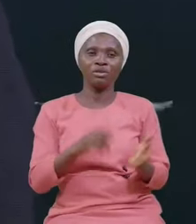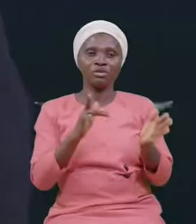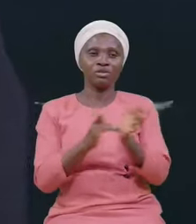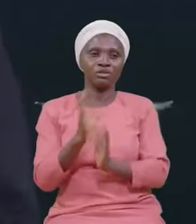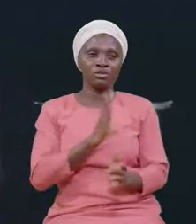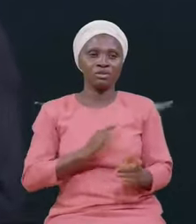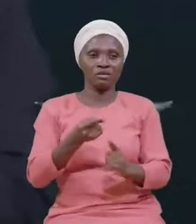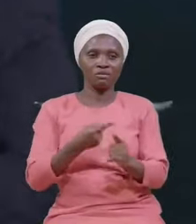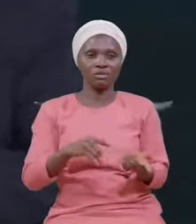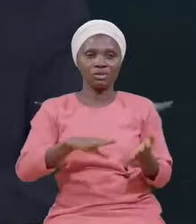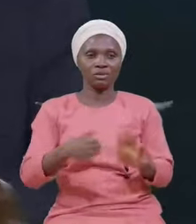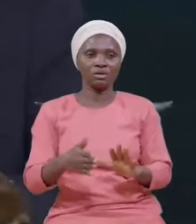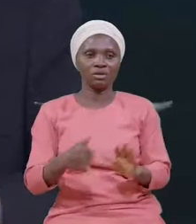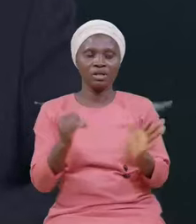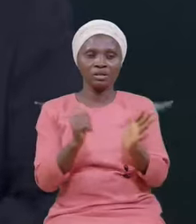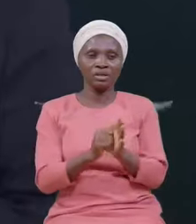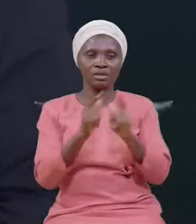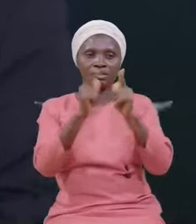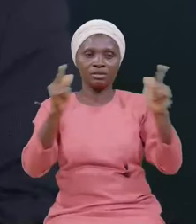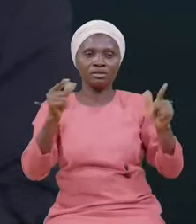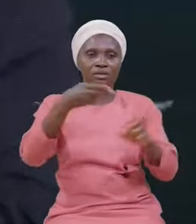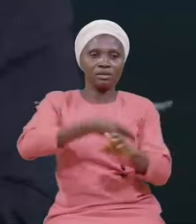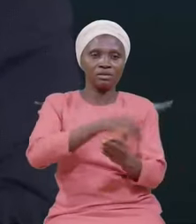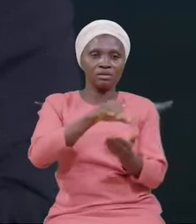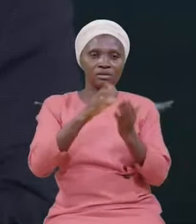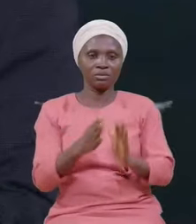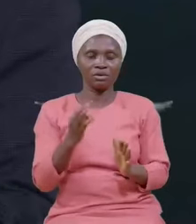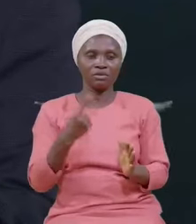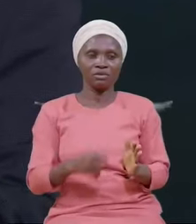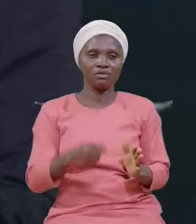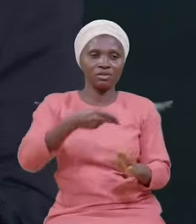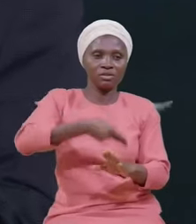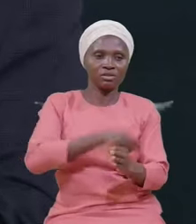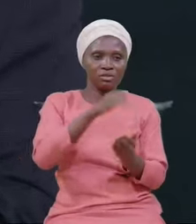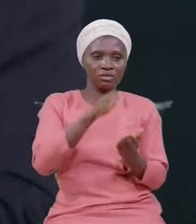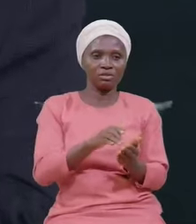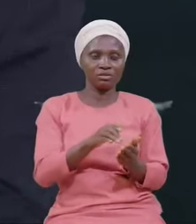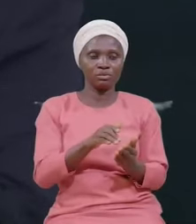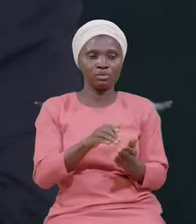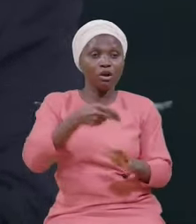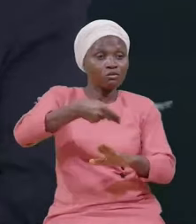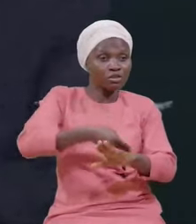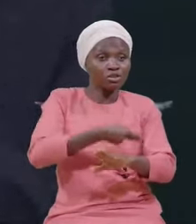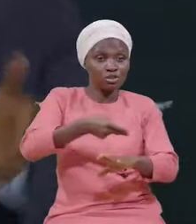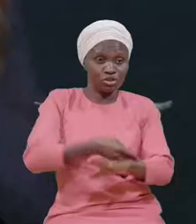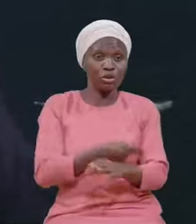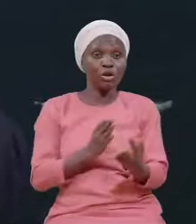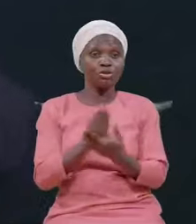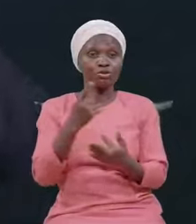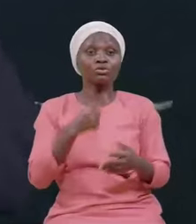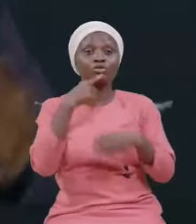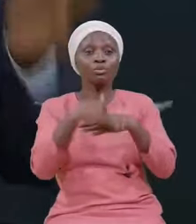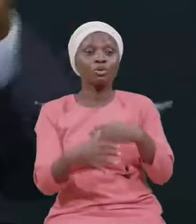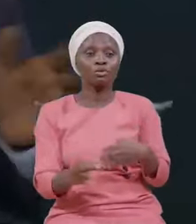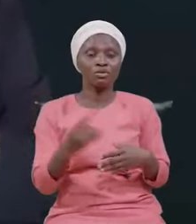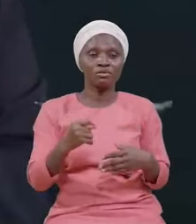ce grand pasteur des brebis, par le sang d'une alliance éternelle, notre Seigneur Jésus,